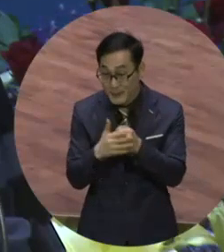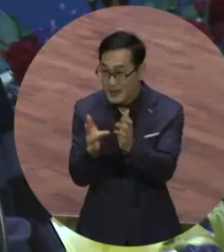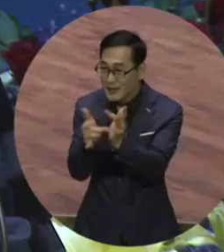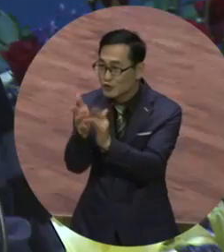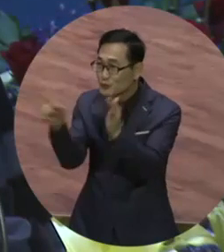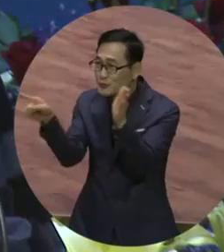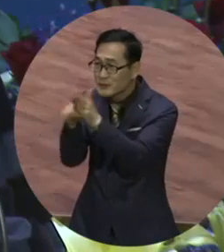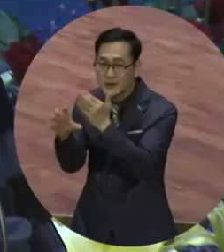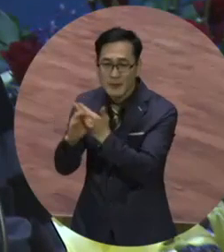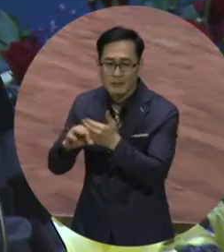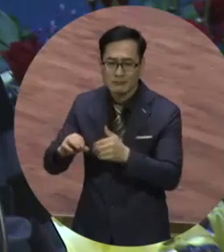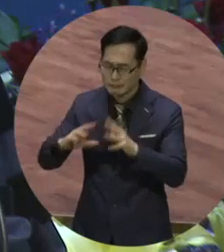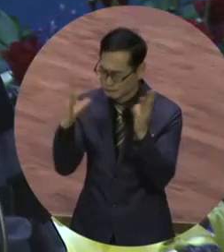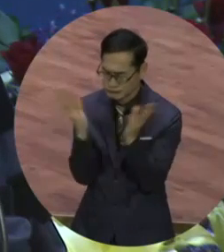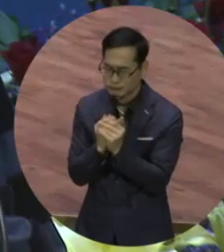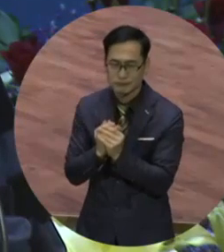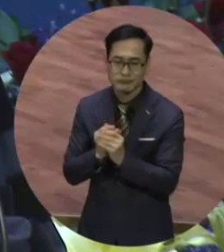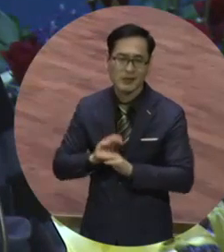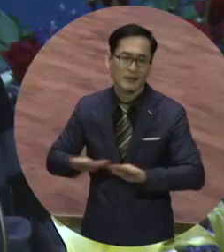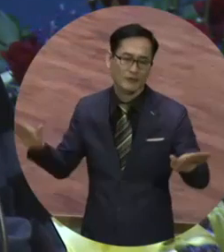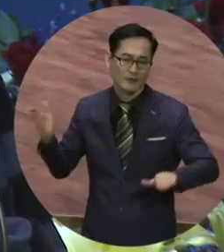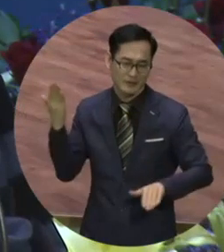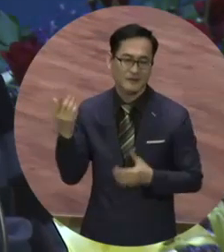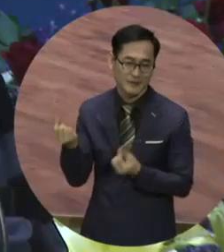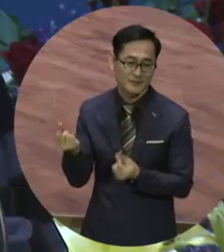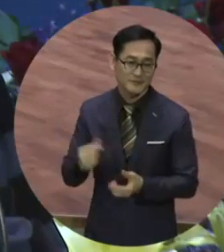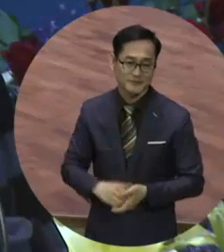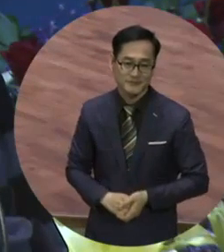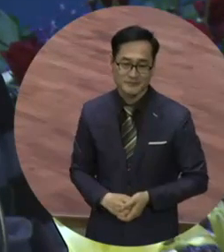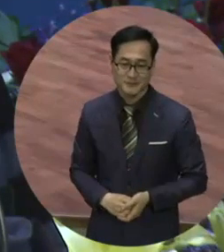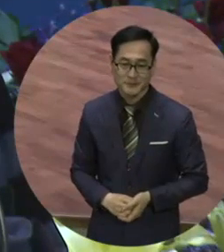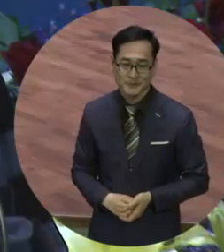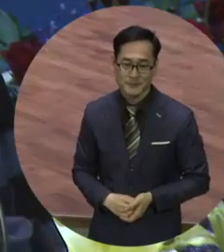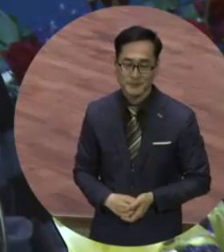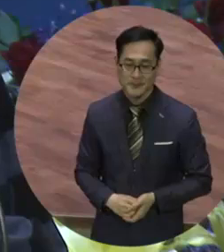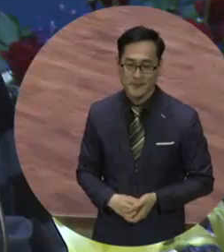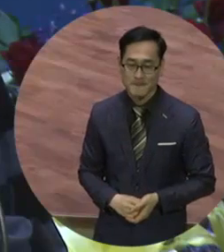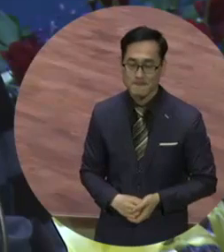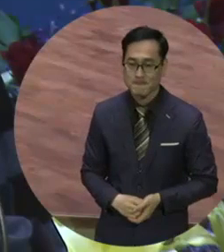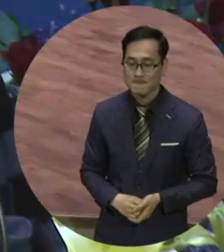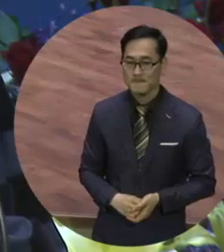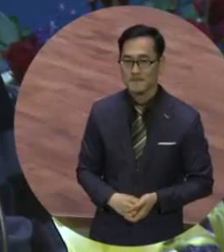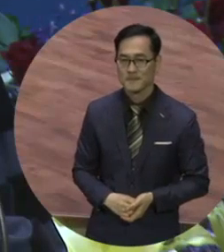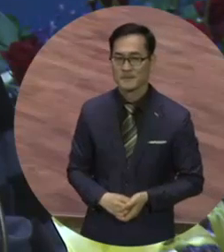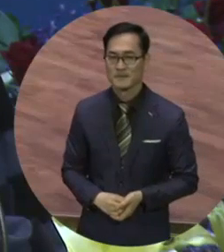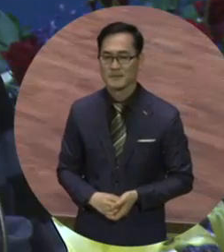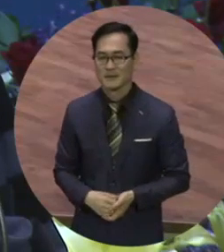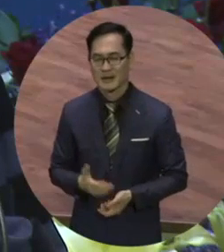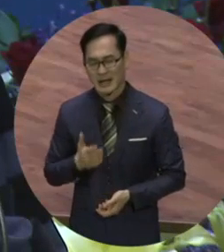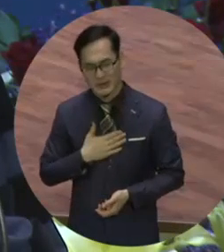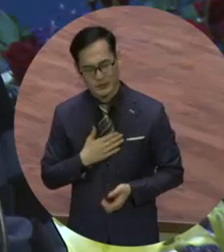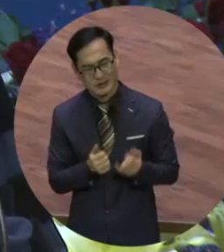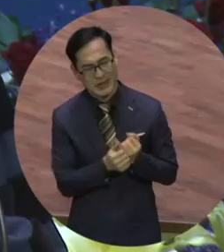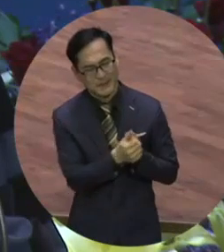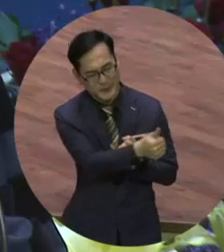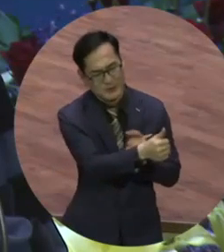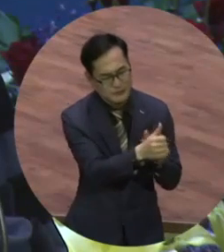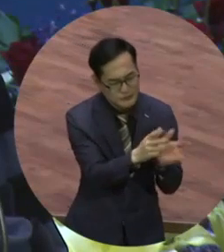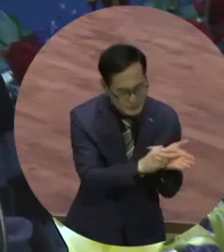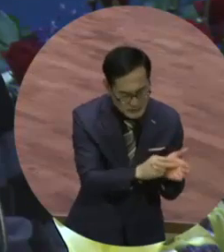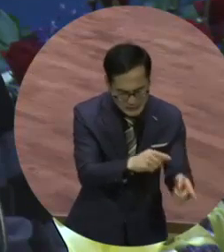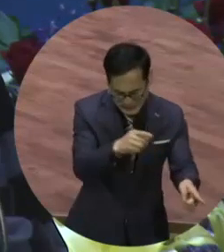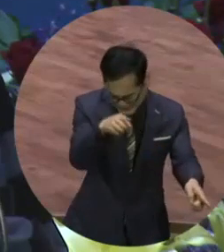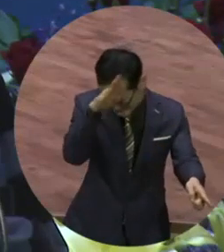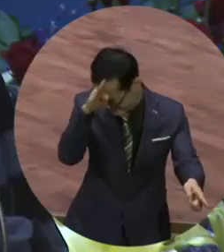끝난 거예요. 다 끝났다고요. 아이고, 우리 남편 문제,